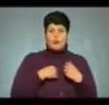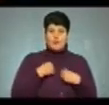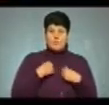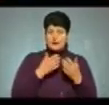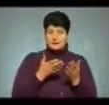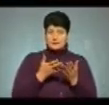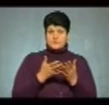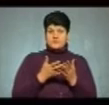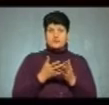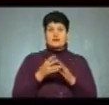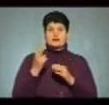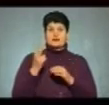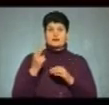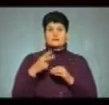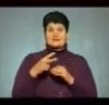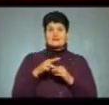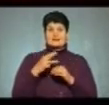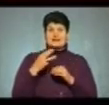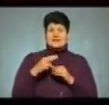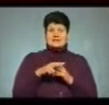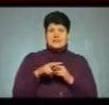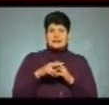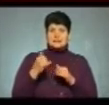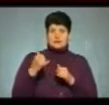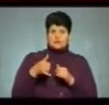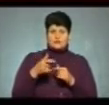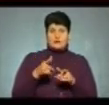напущу, хай буде тих 20 чи 30 літрів, вона стає вже взагалі холодна.